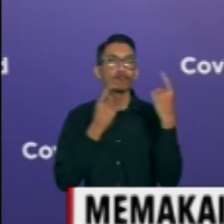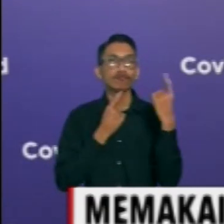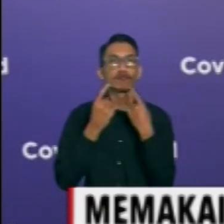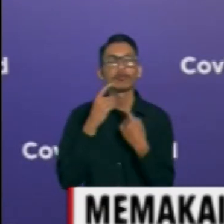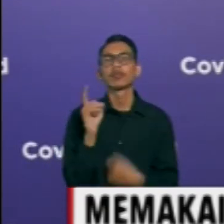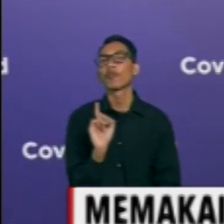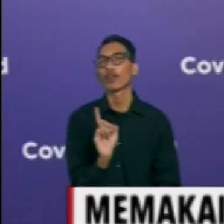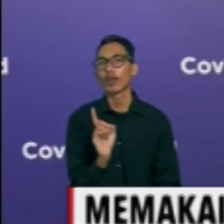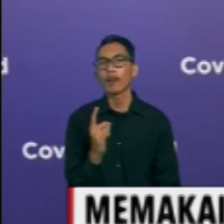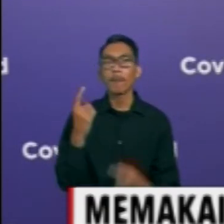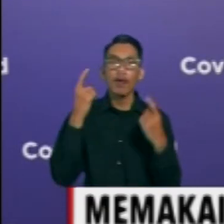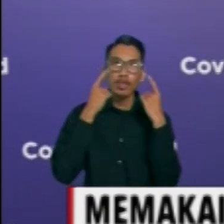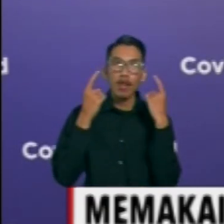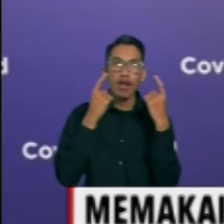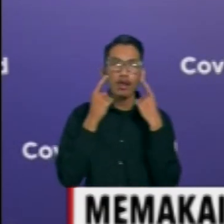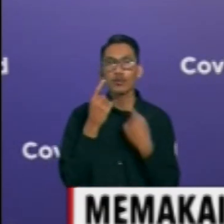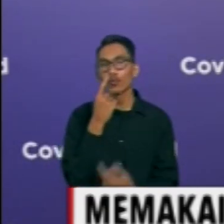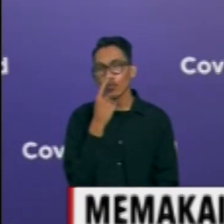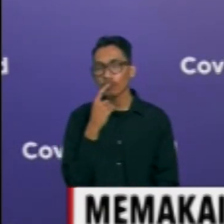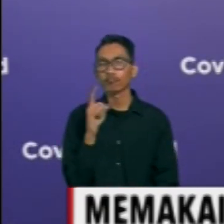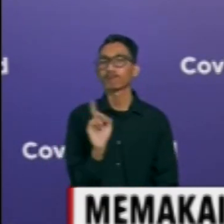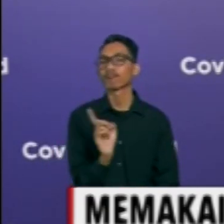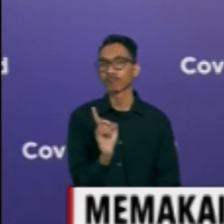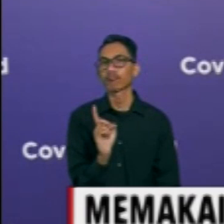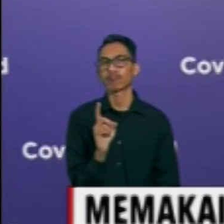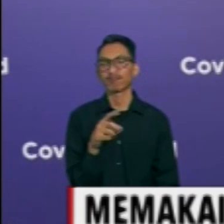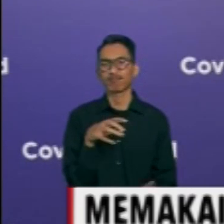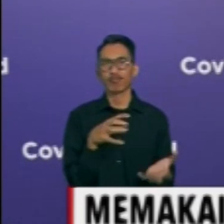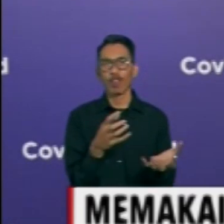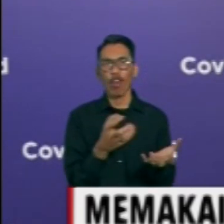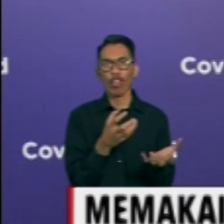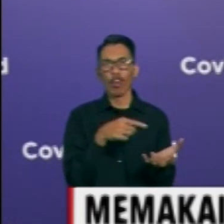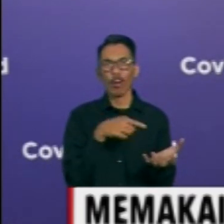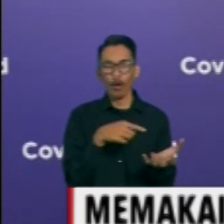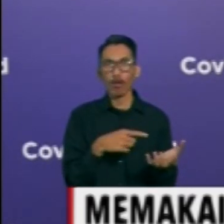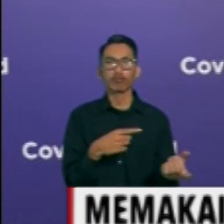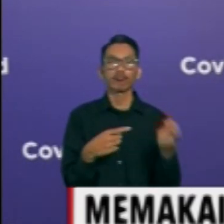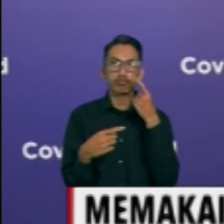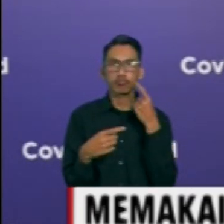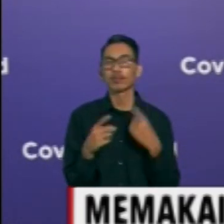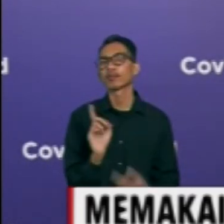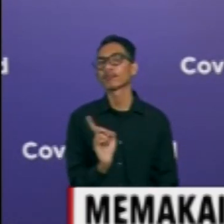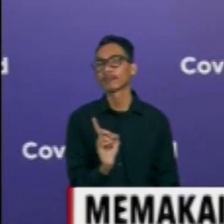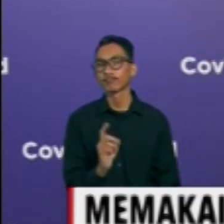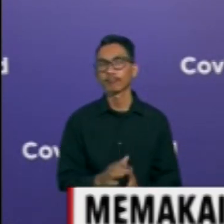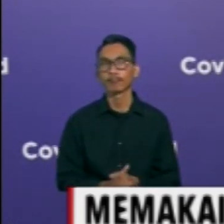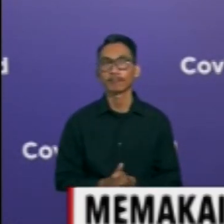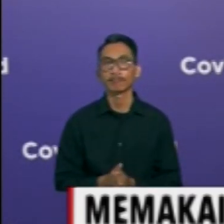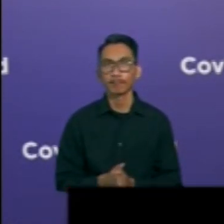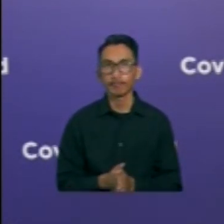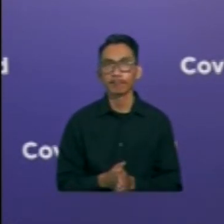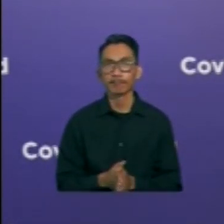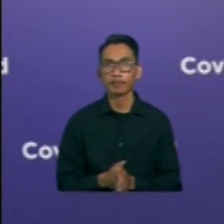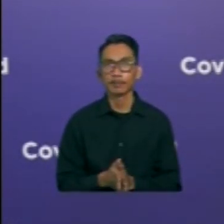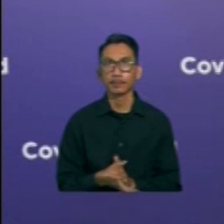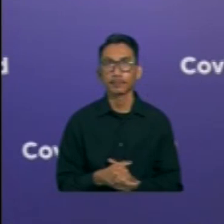hidung mata dan sebagainya terutama kalau tangan kita belum kita cuci kemudian kita harus